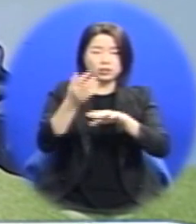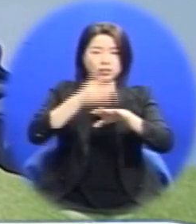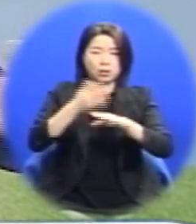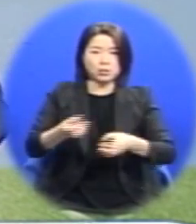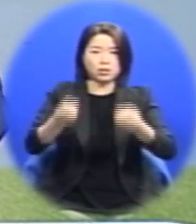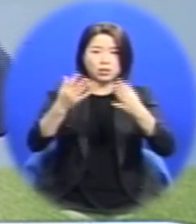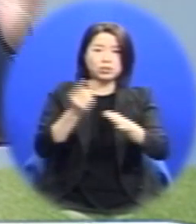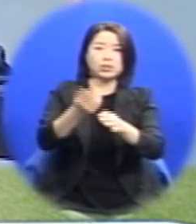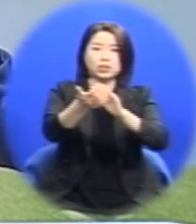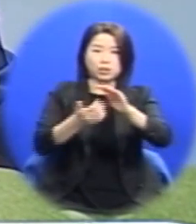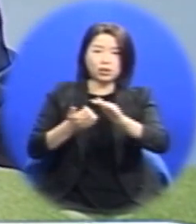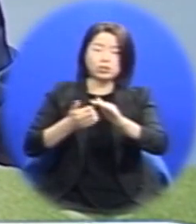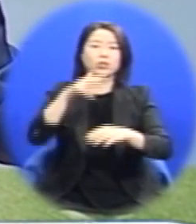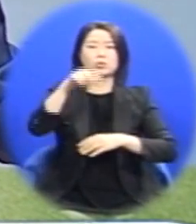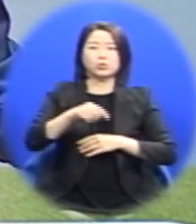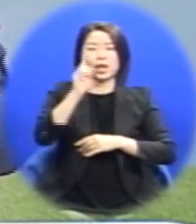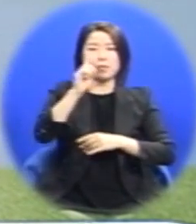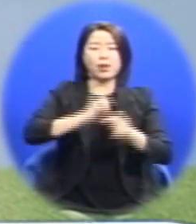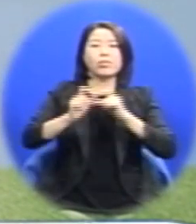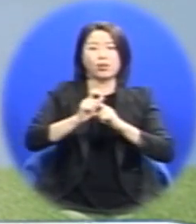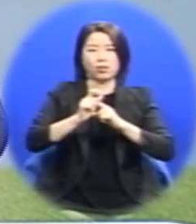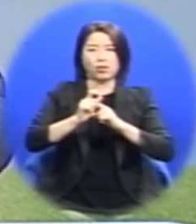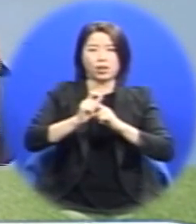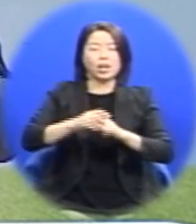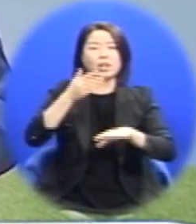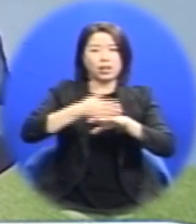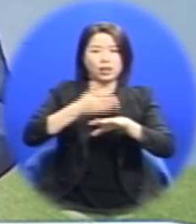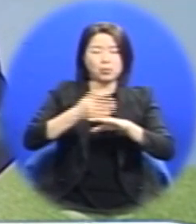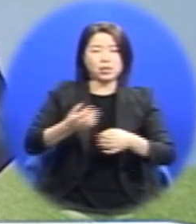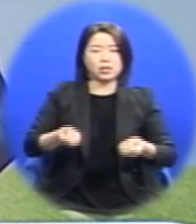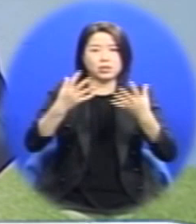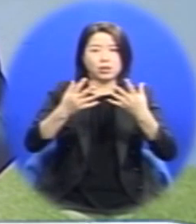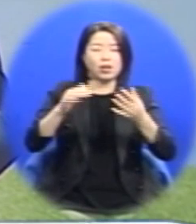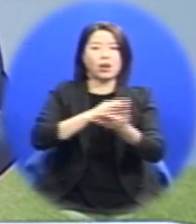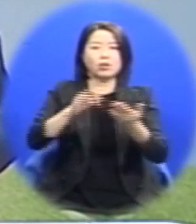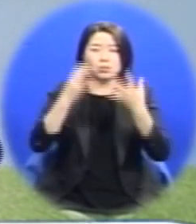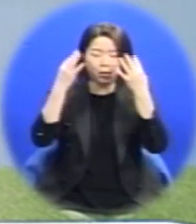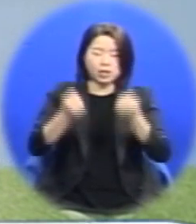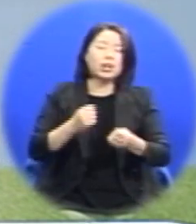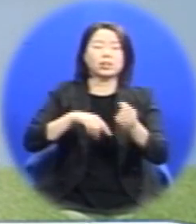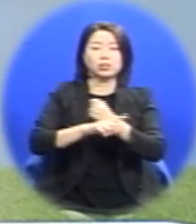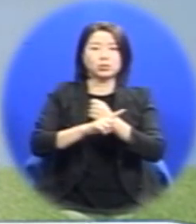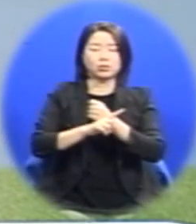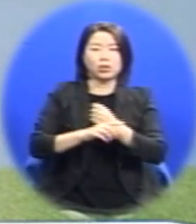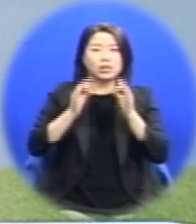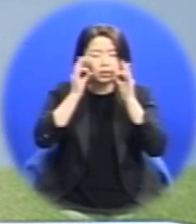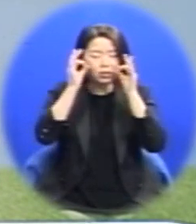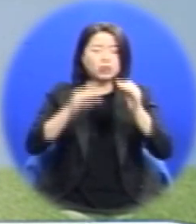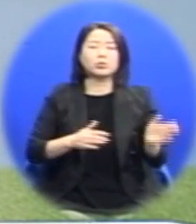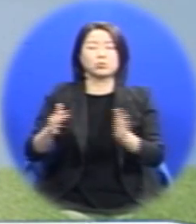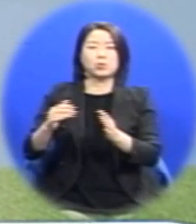해요. 전주에 한 번 더 하는 이유는 성도들에게 감사절 헌금을 많이 하라는 뜻으로, 감사절 헌금을 정성껏